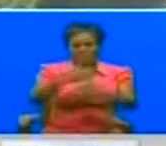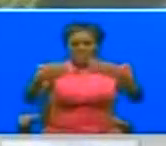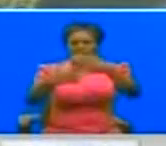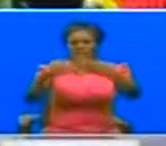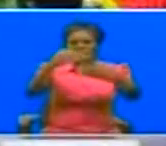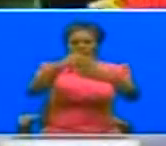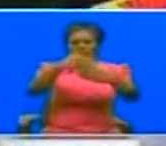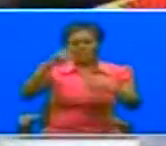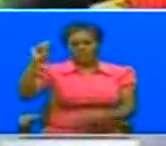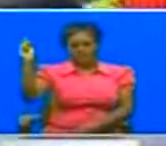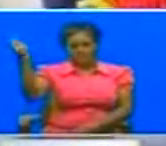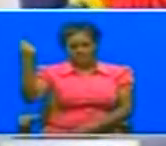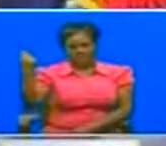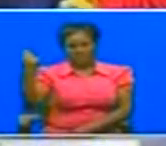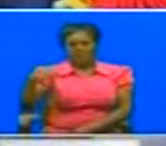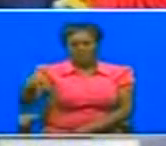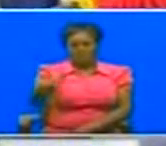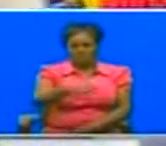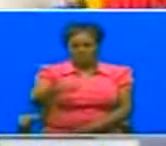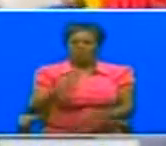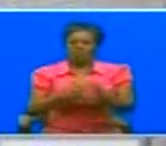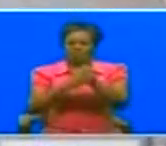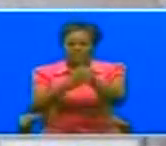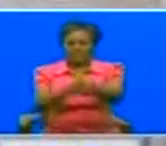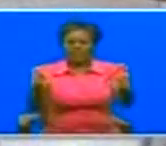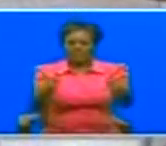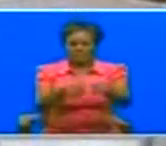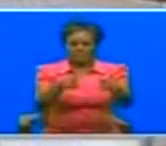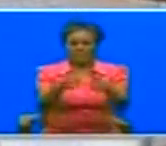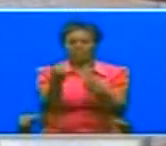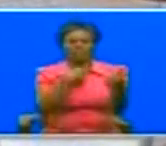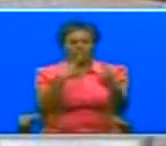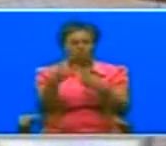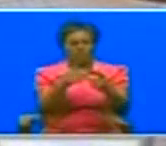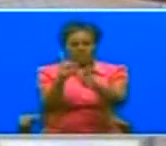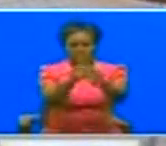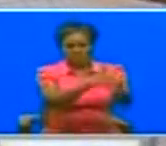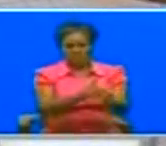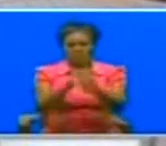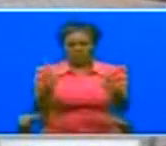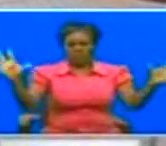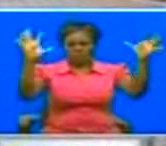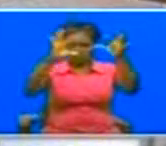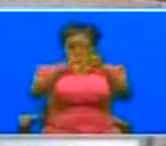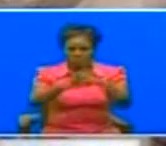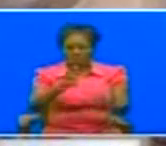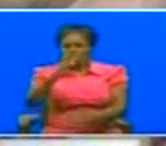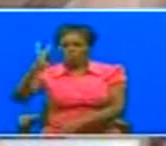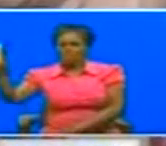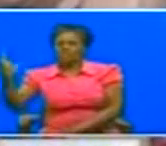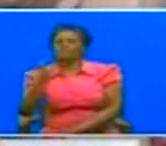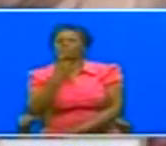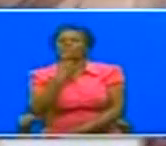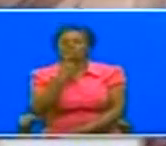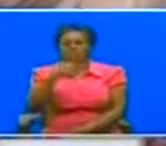Kenya. The local leadership was to weigh in on the matter, albeit carefully, with unity called dominating West Pokot Governor